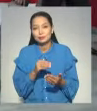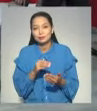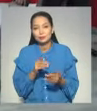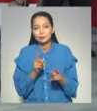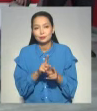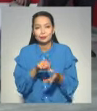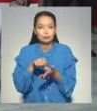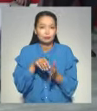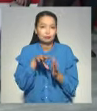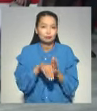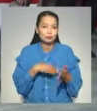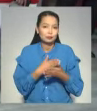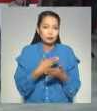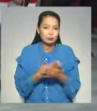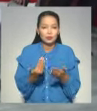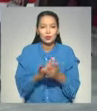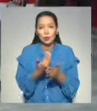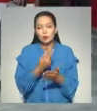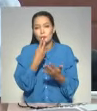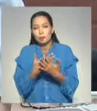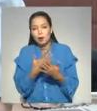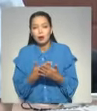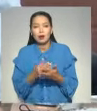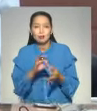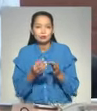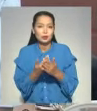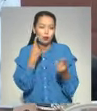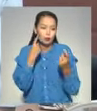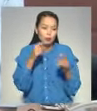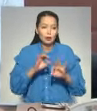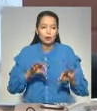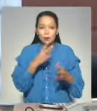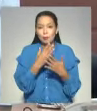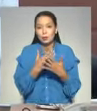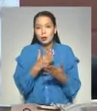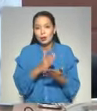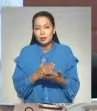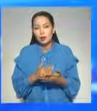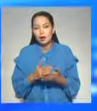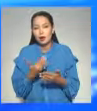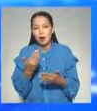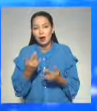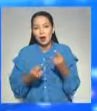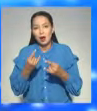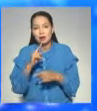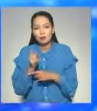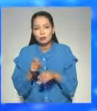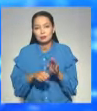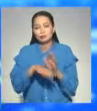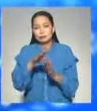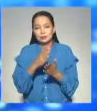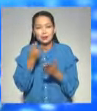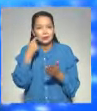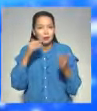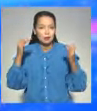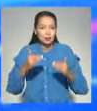жер-жердегі жылт еткен жаңалықты жеткізіп, үздіксіз ақпарат таратып келеді. Арнаның рейтингісі үздік 5 министрліктен түскен емес. Сондай-ақ